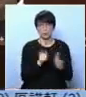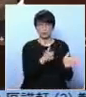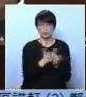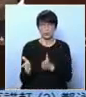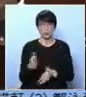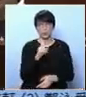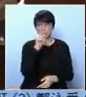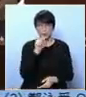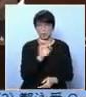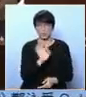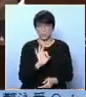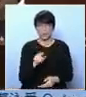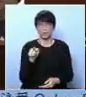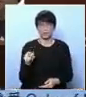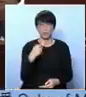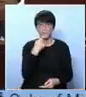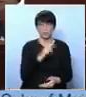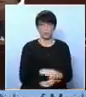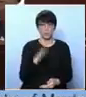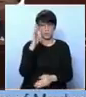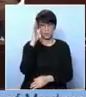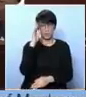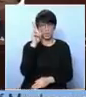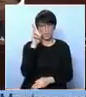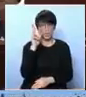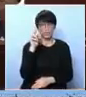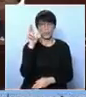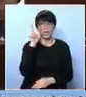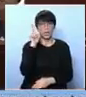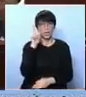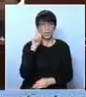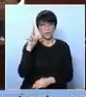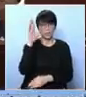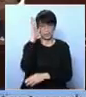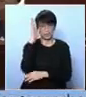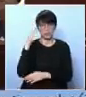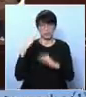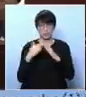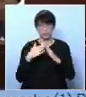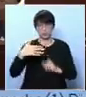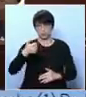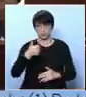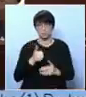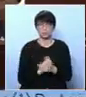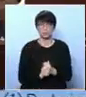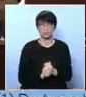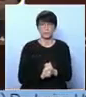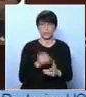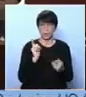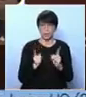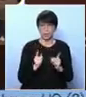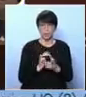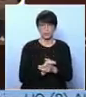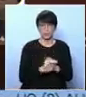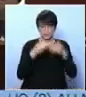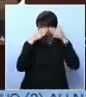題？你亦都引用咗李家超局長話呢個係一個我哋可能係鴕鳥